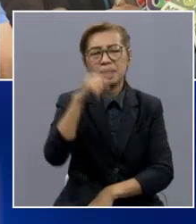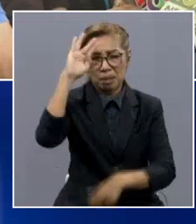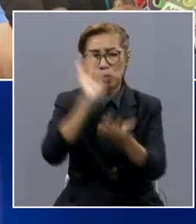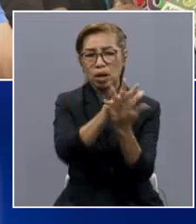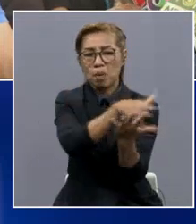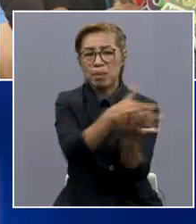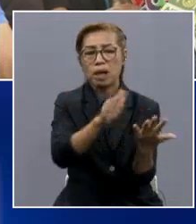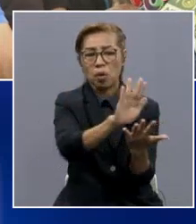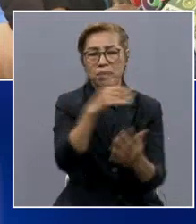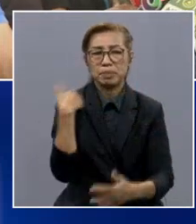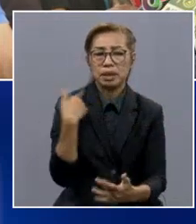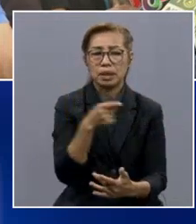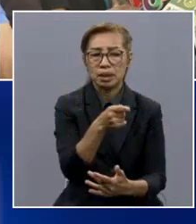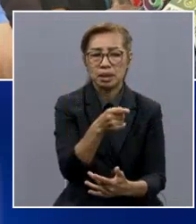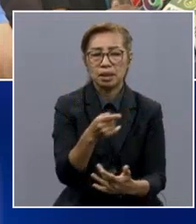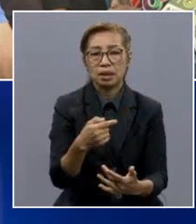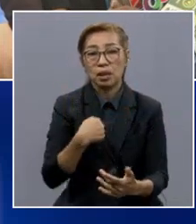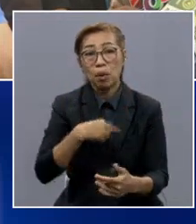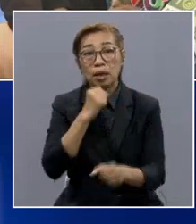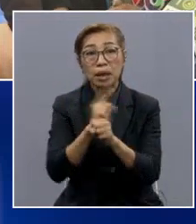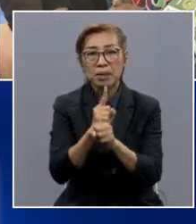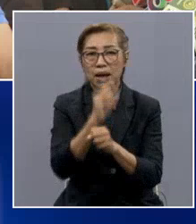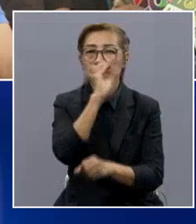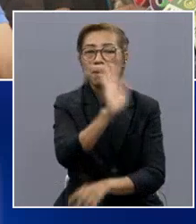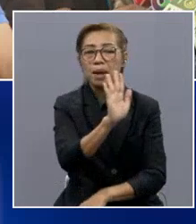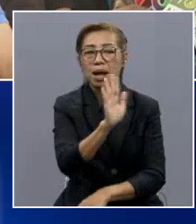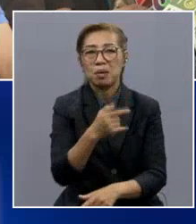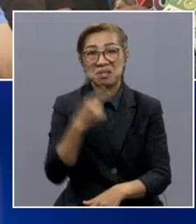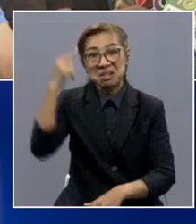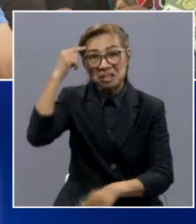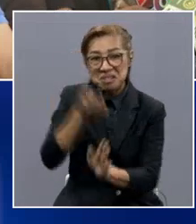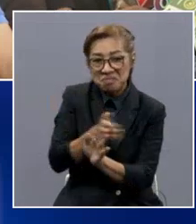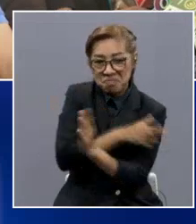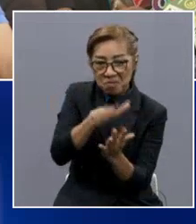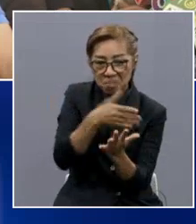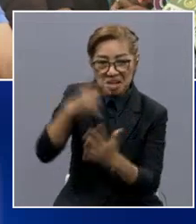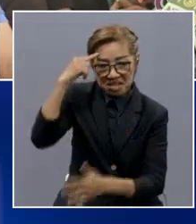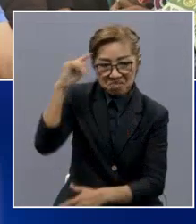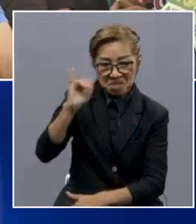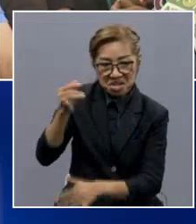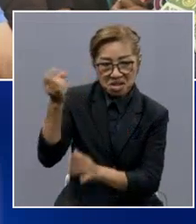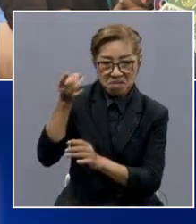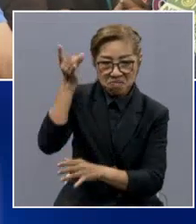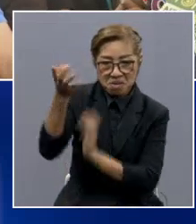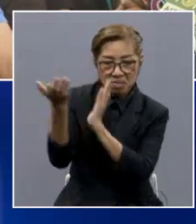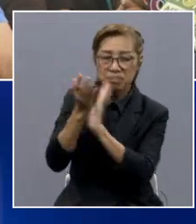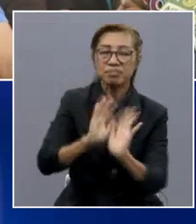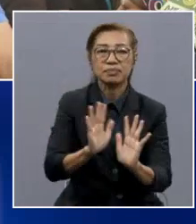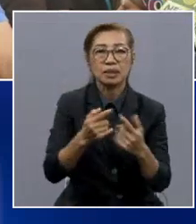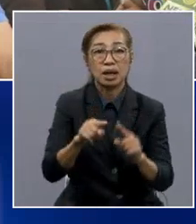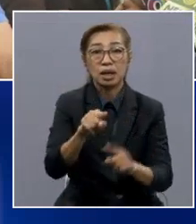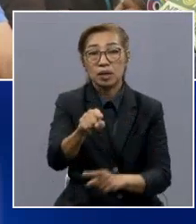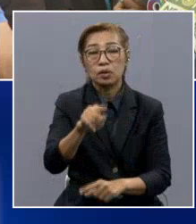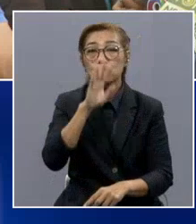ากจะให้ออกอย่าให้ออกจากปากตนเลยว่าจะต้องทำยังไงจะหาว่าวางแผนคิดร้ายกับเขาต่อให้นายวรยุท